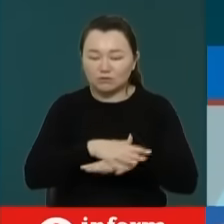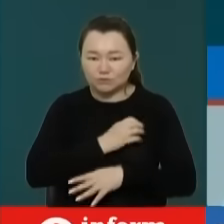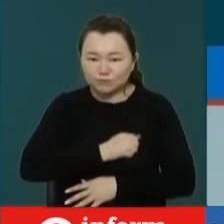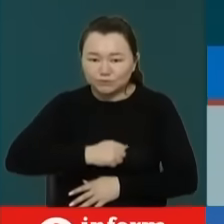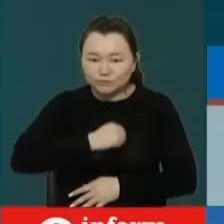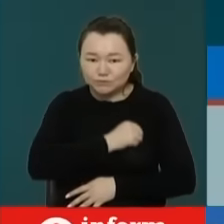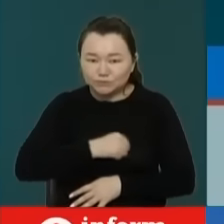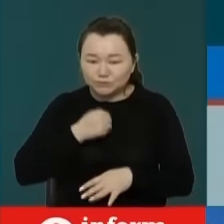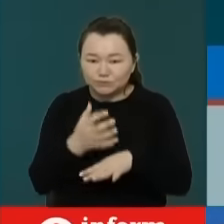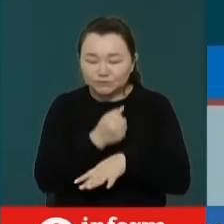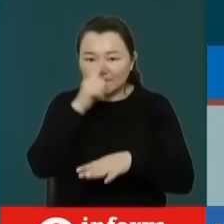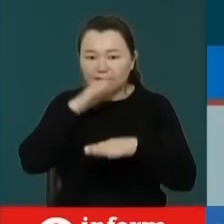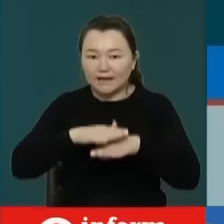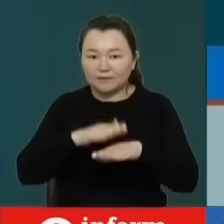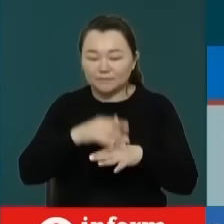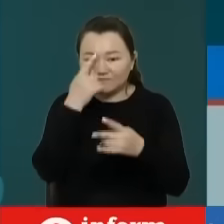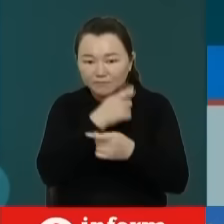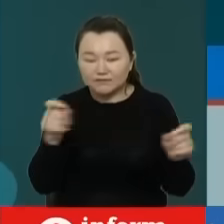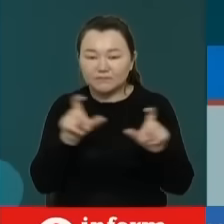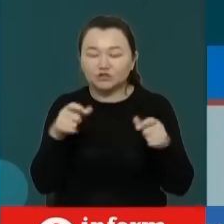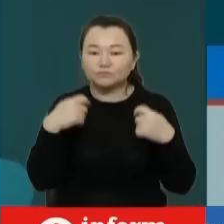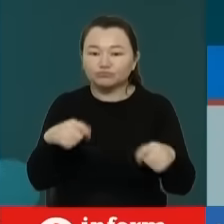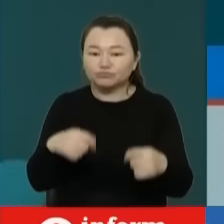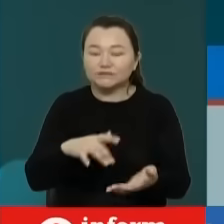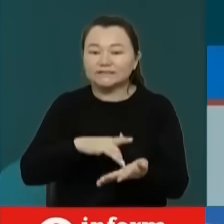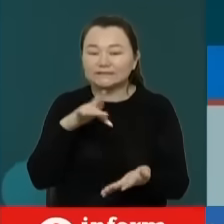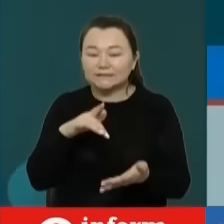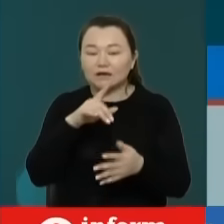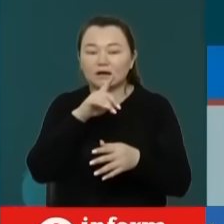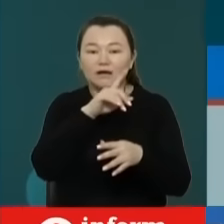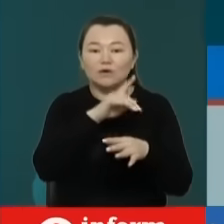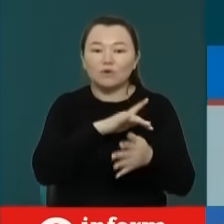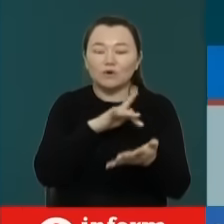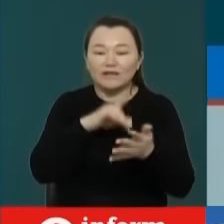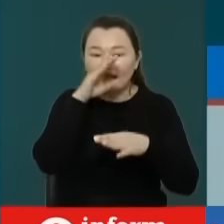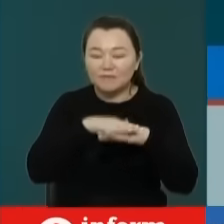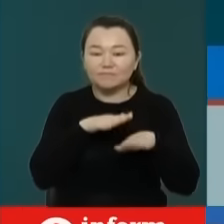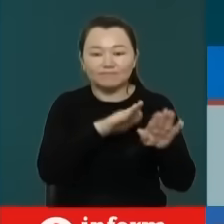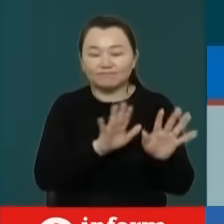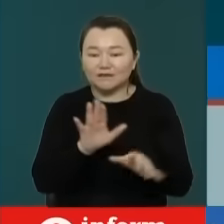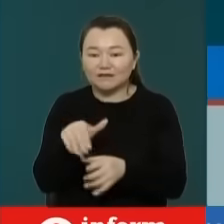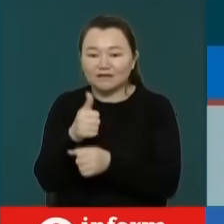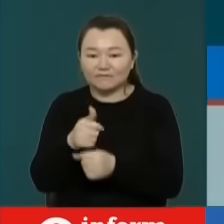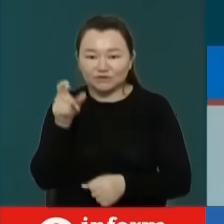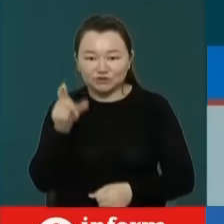туғызды. Әкімдіктің мәліметінше көлік сататын орталықта жүрген қала әкімінің орынбасары емес, бас маман екен.